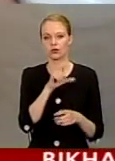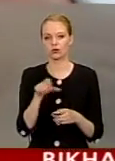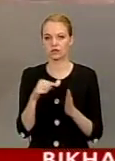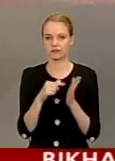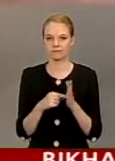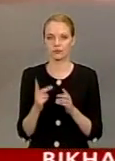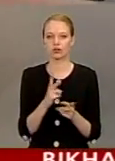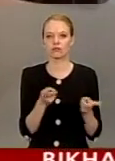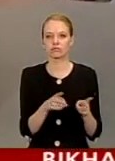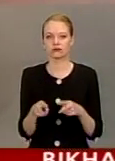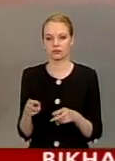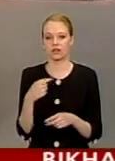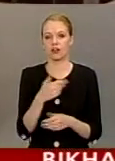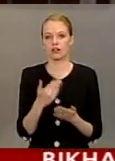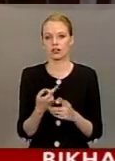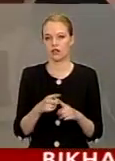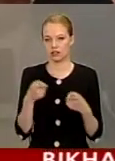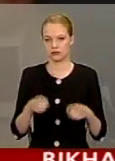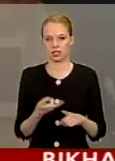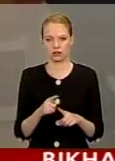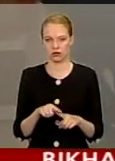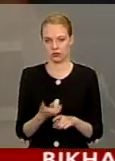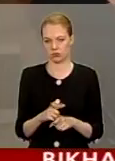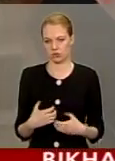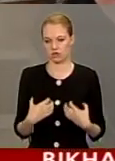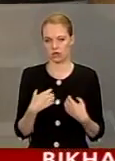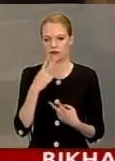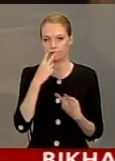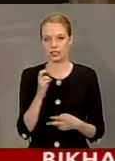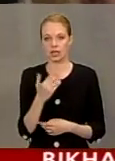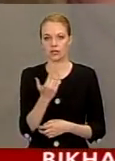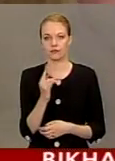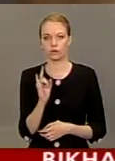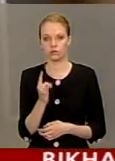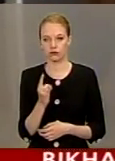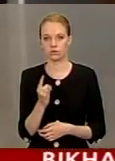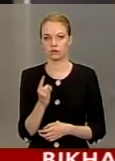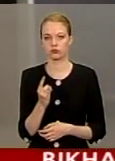один з одним рештками. На самом деле это очень страшно. Вот видеть, как твой ребенок